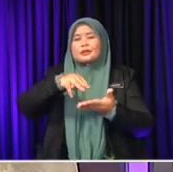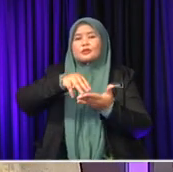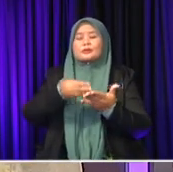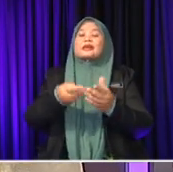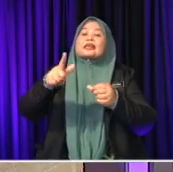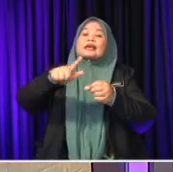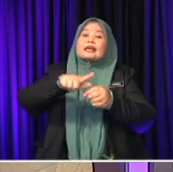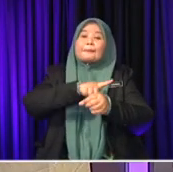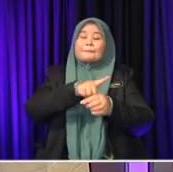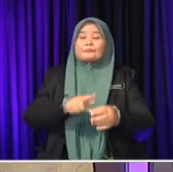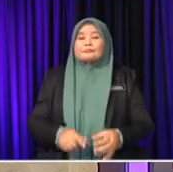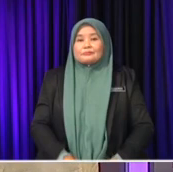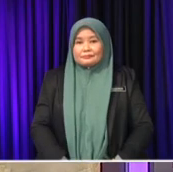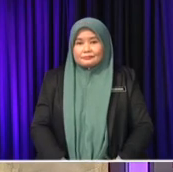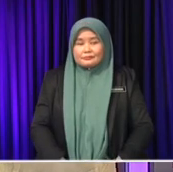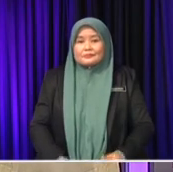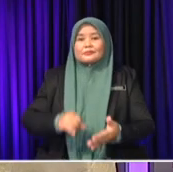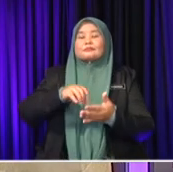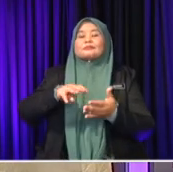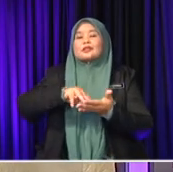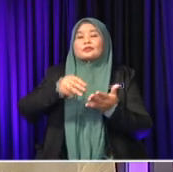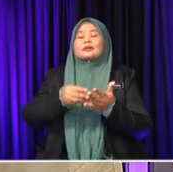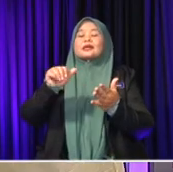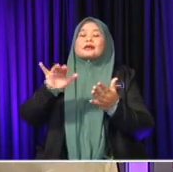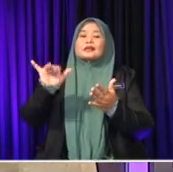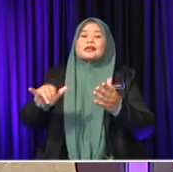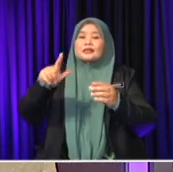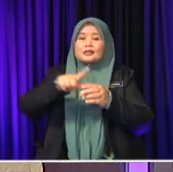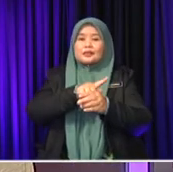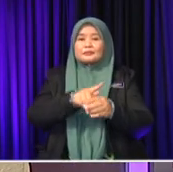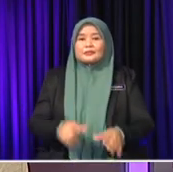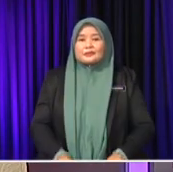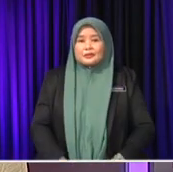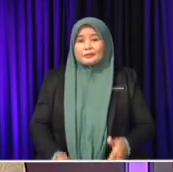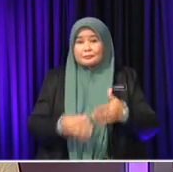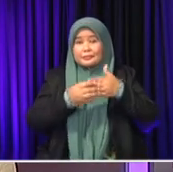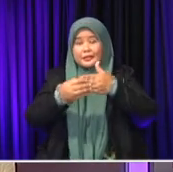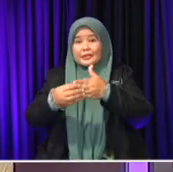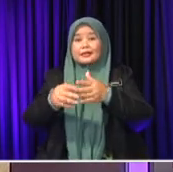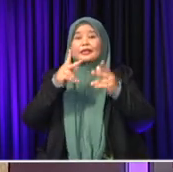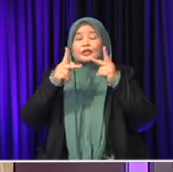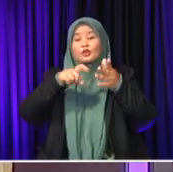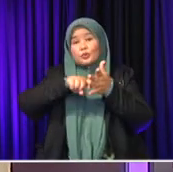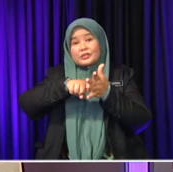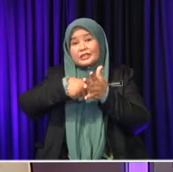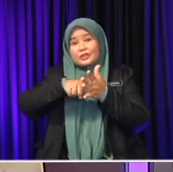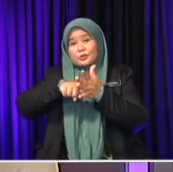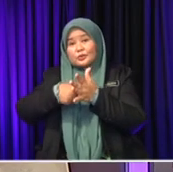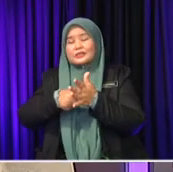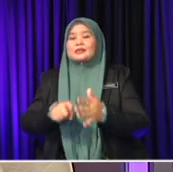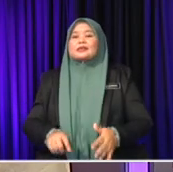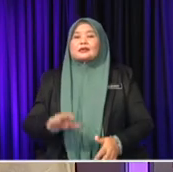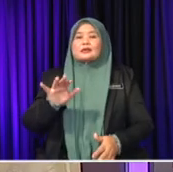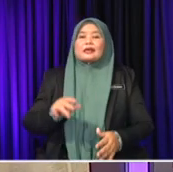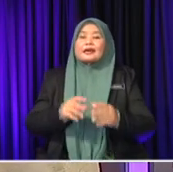lengkap surah al-hujurat ayat 13 ini berpadukan kepada kata kunci kata kunci ataupun